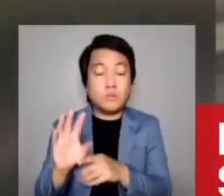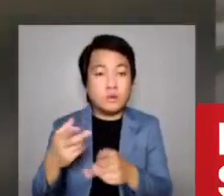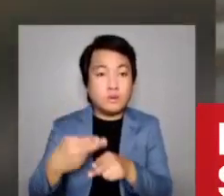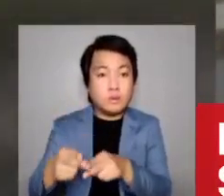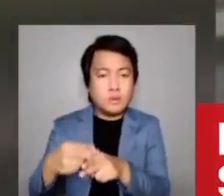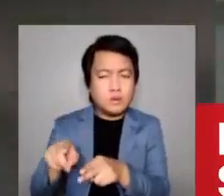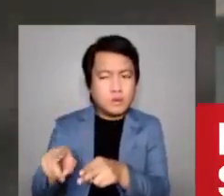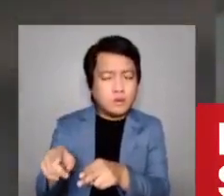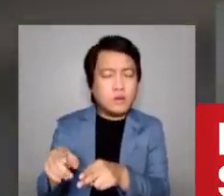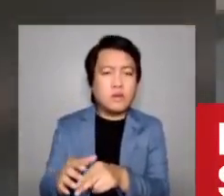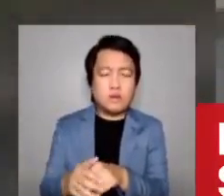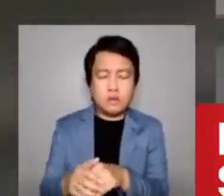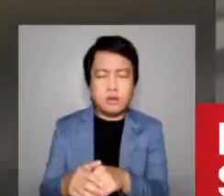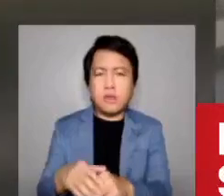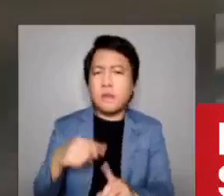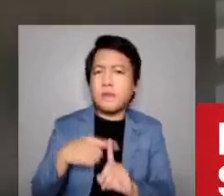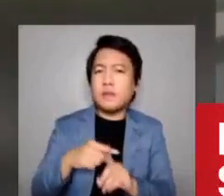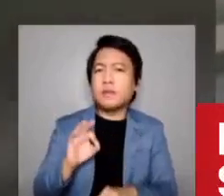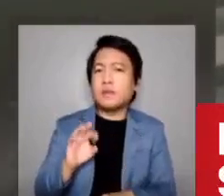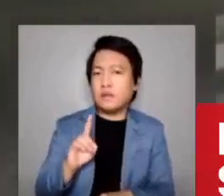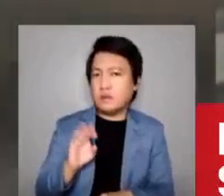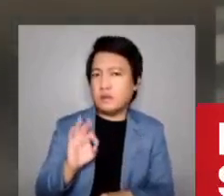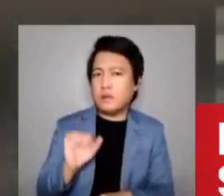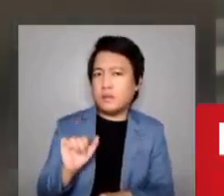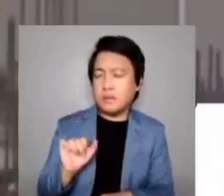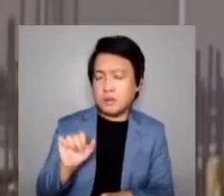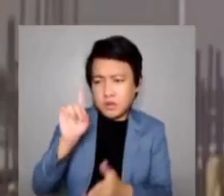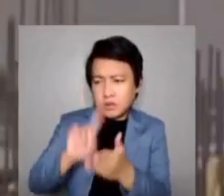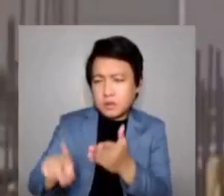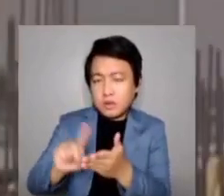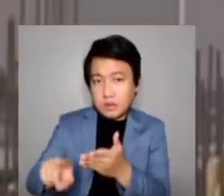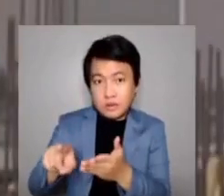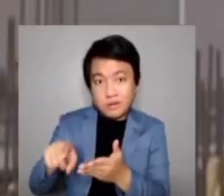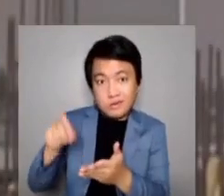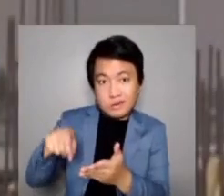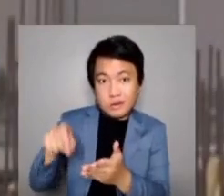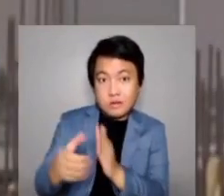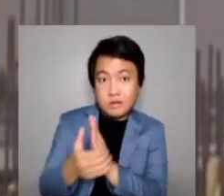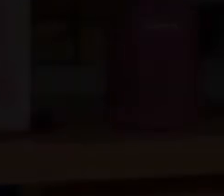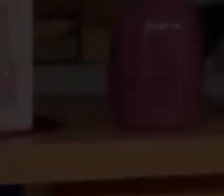mga bansa na nangangailangan ng skilled workers.